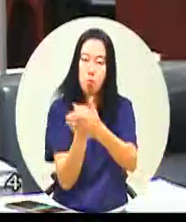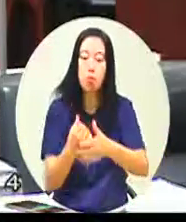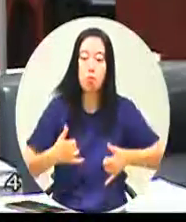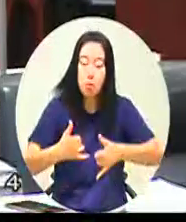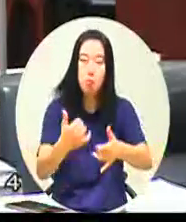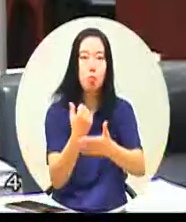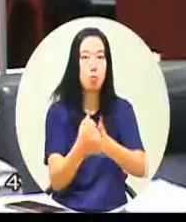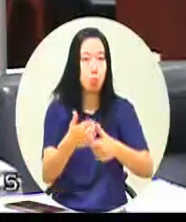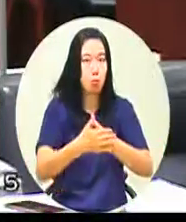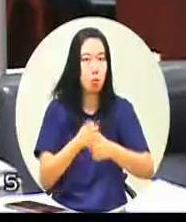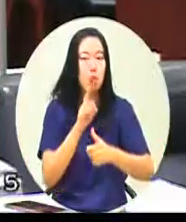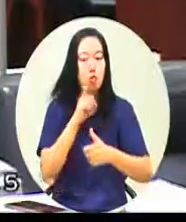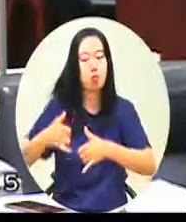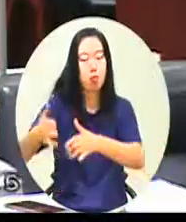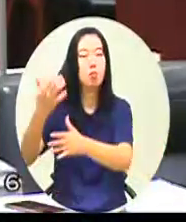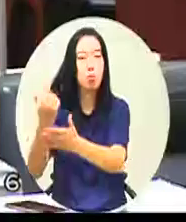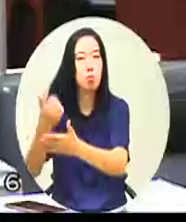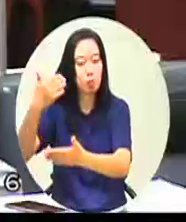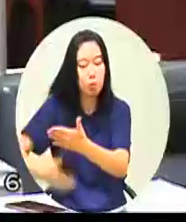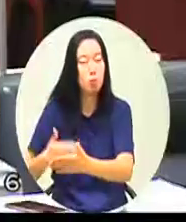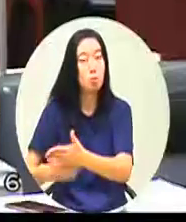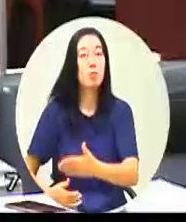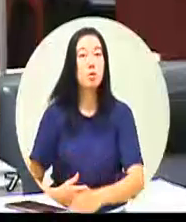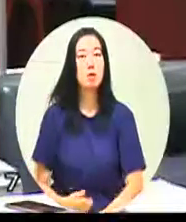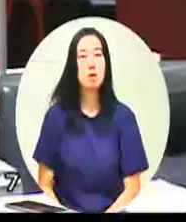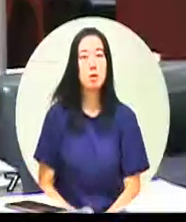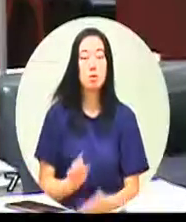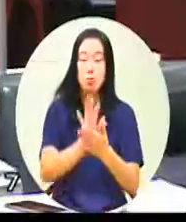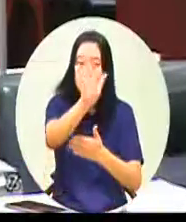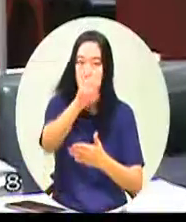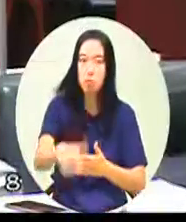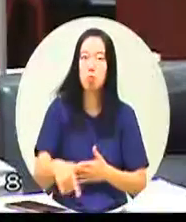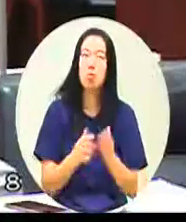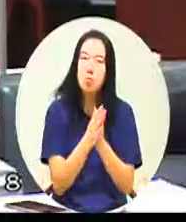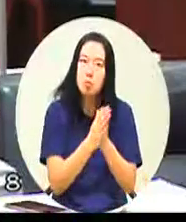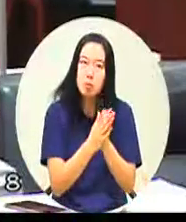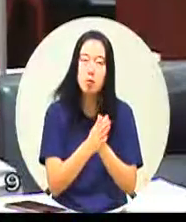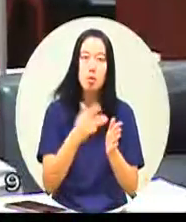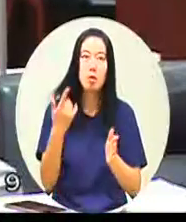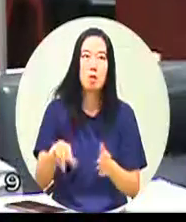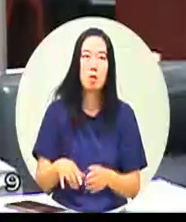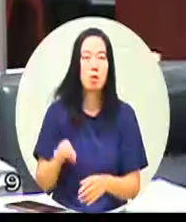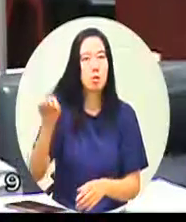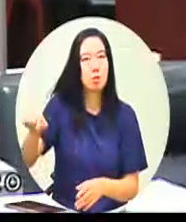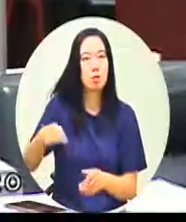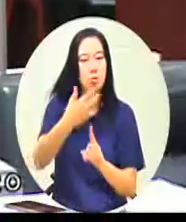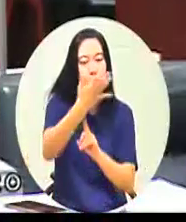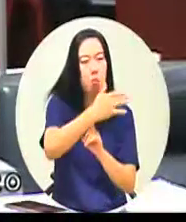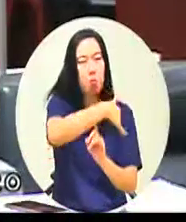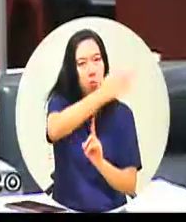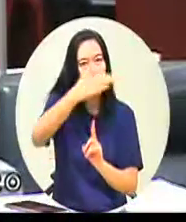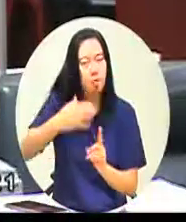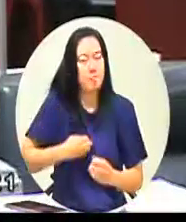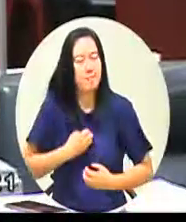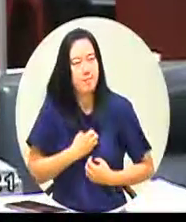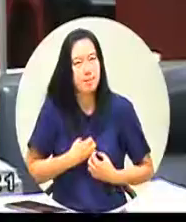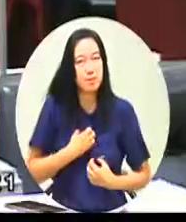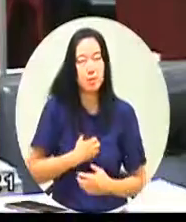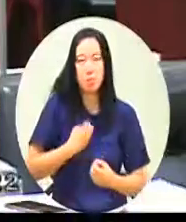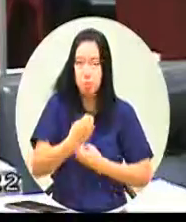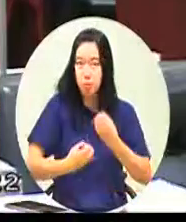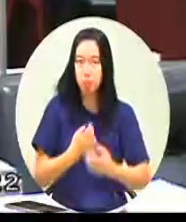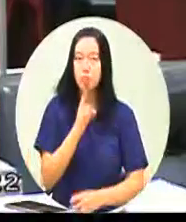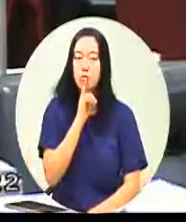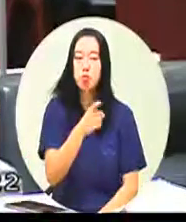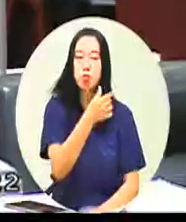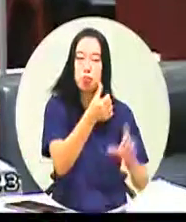伊讲遐也要靠开，所以讲炼钢啦，吼炼钢拜托一下，唔好让阮基山铁大家怨叹啊要死。人讲遐迄